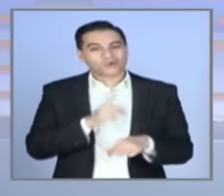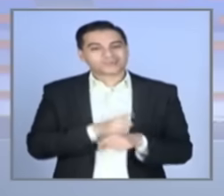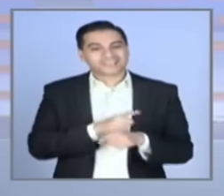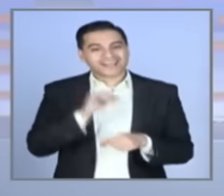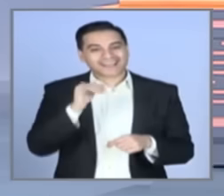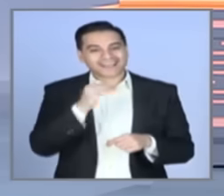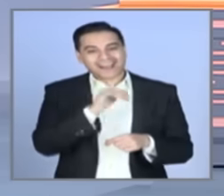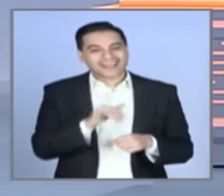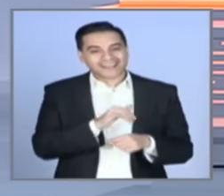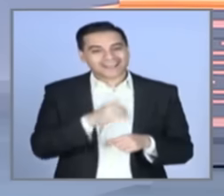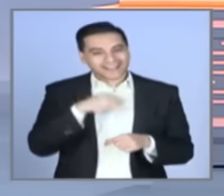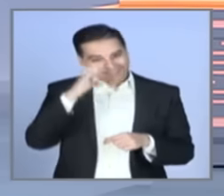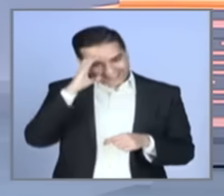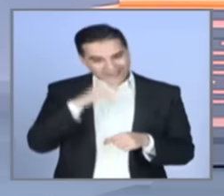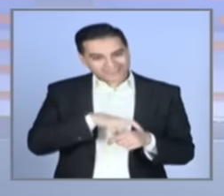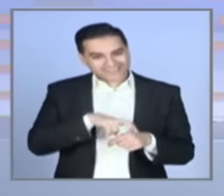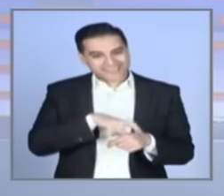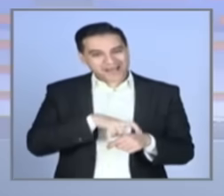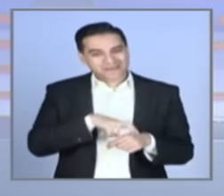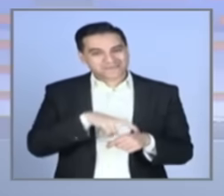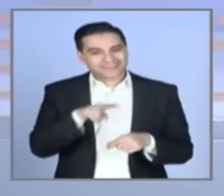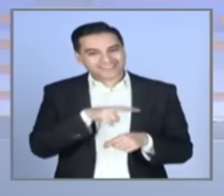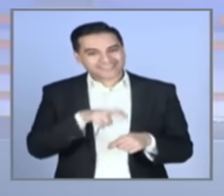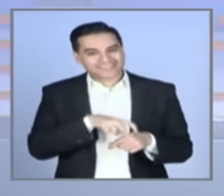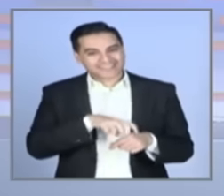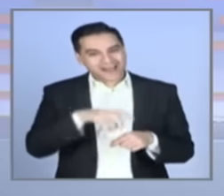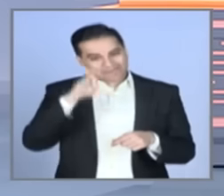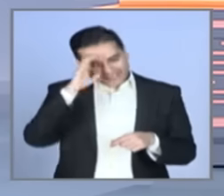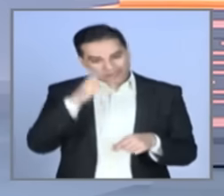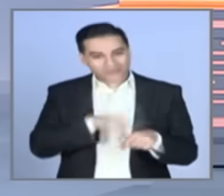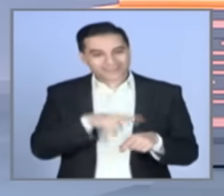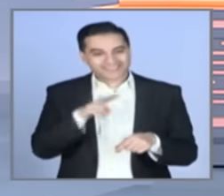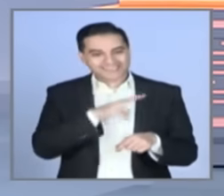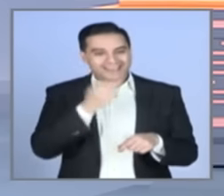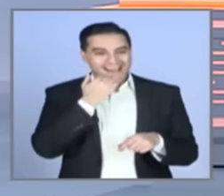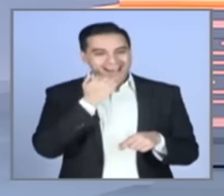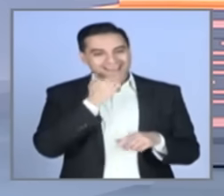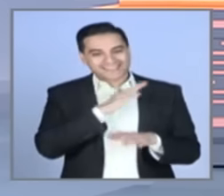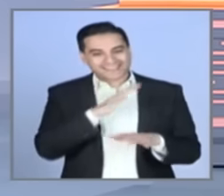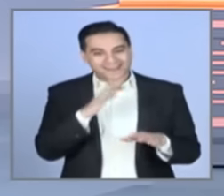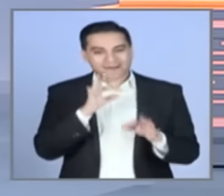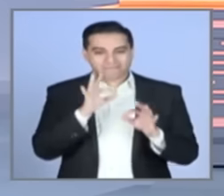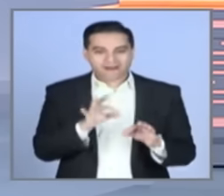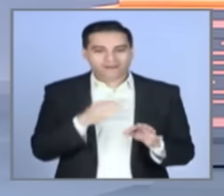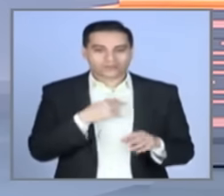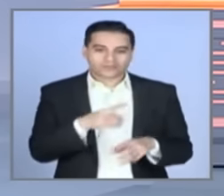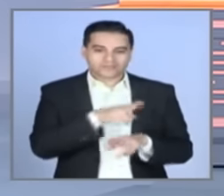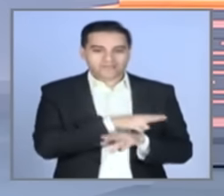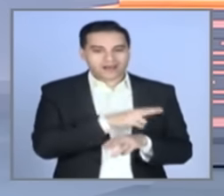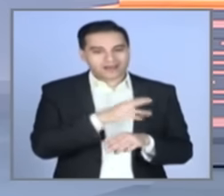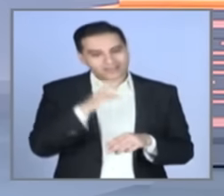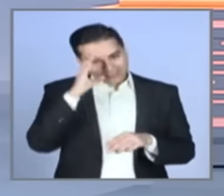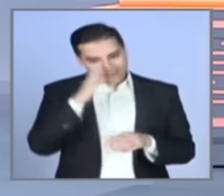كمان زملكاوي؟ دمنا زملكاوي يا باشا. اتنين زملكاوية واتنين أهلاوية. يا نهار أبيض. كان المفروض نقعد إحنا جنب بعض،